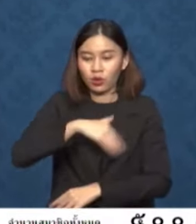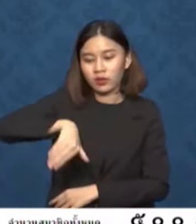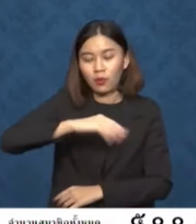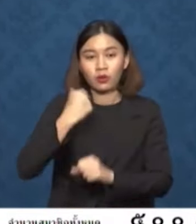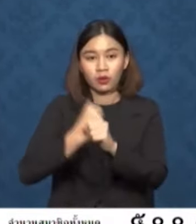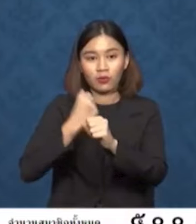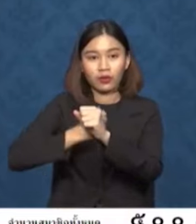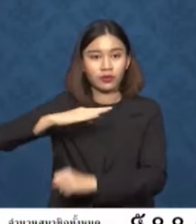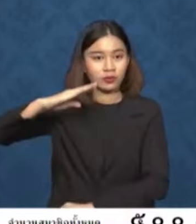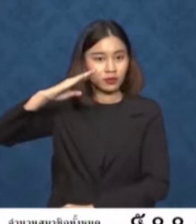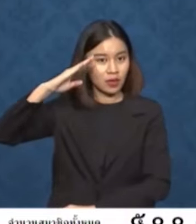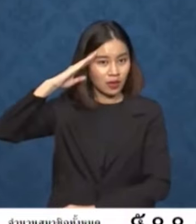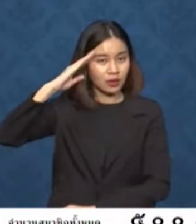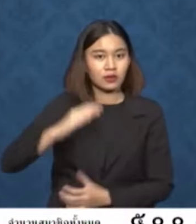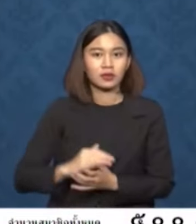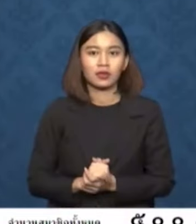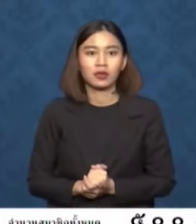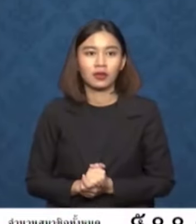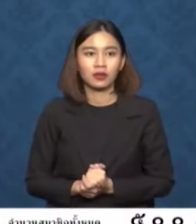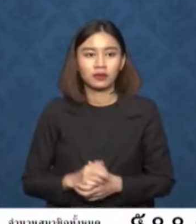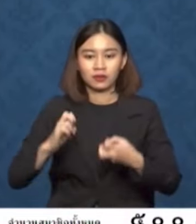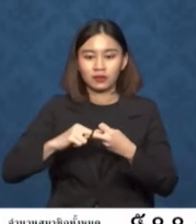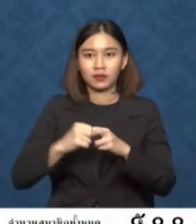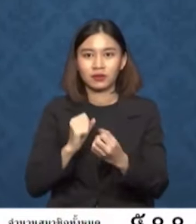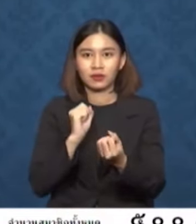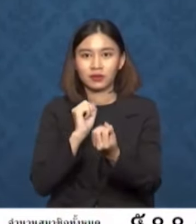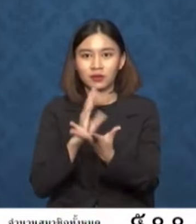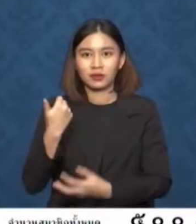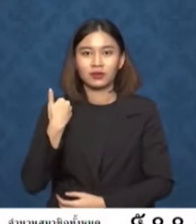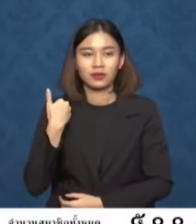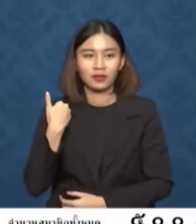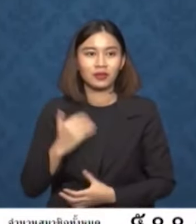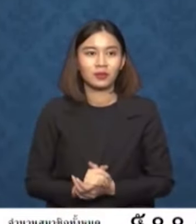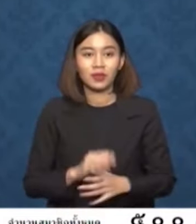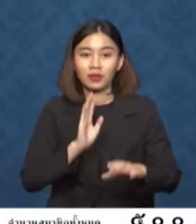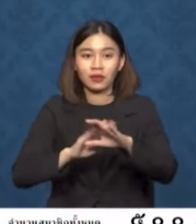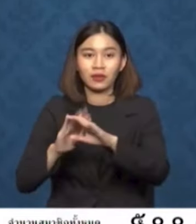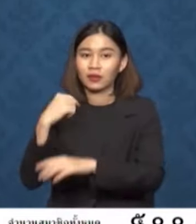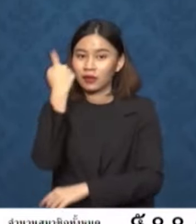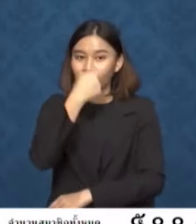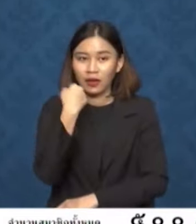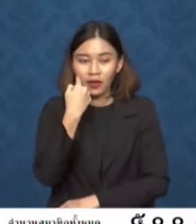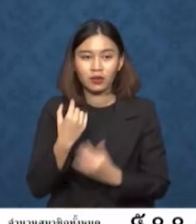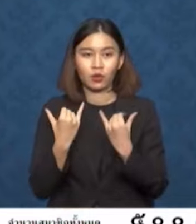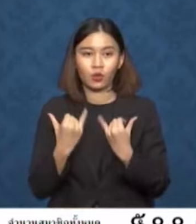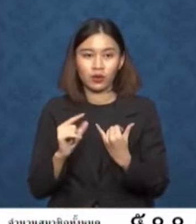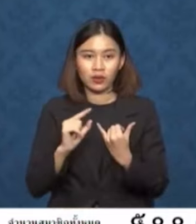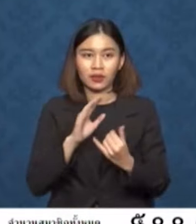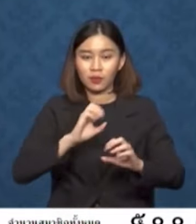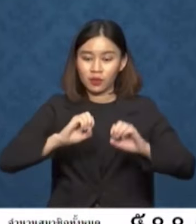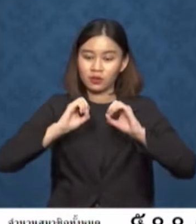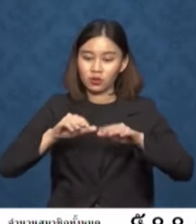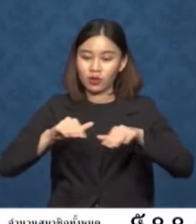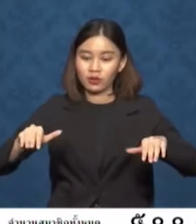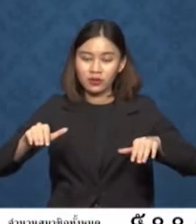ทหารก่อนเกิดปัญหาขึ้นมาปึ๊บปั๊บเรียกใช้ใครอ่ะแล้วอย่างวันนี้ถ้าเราไปปลูกฝังให้